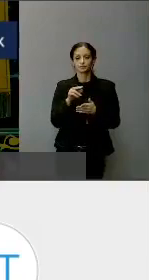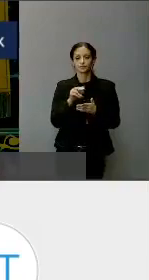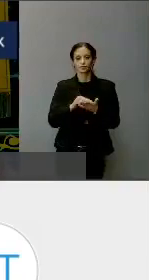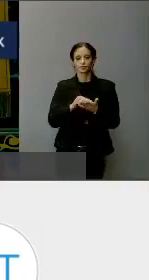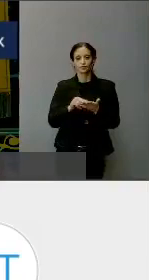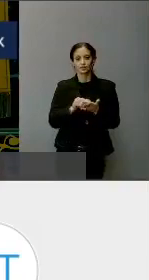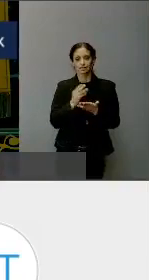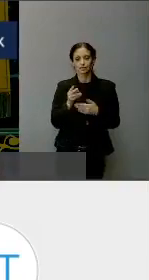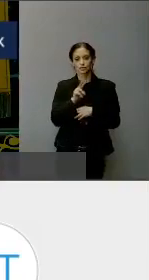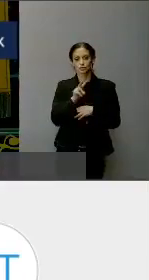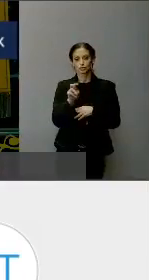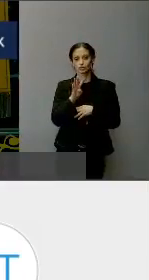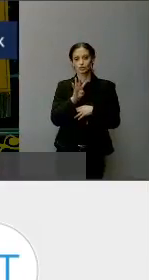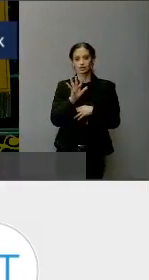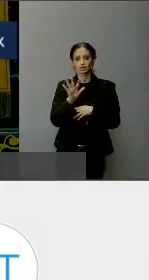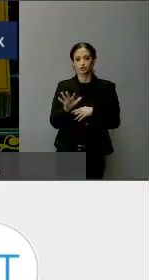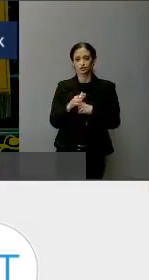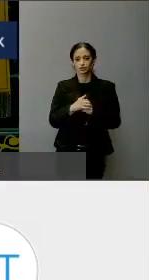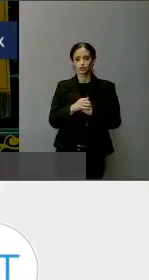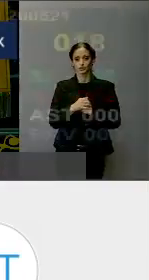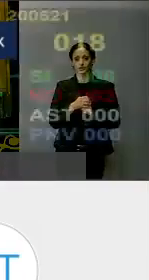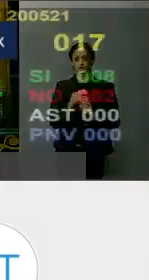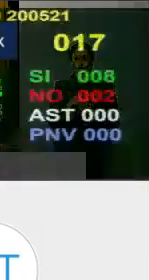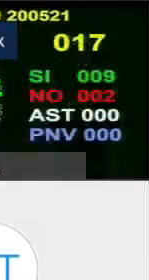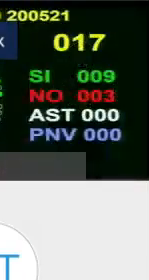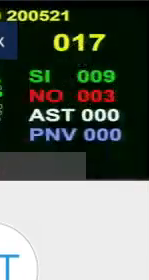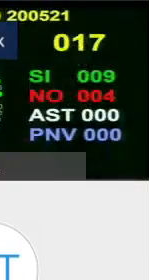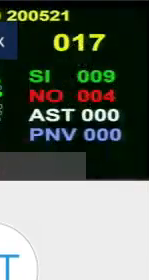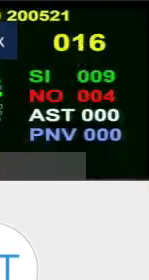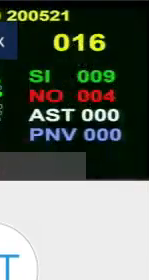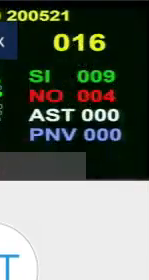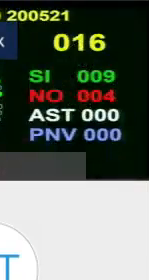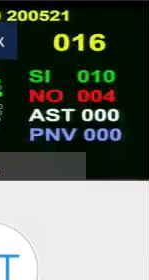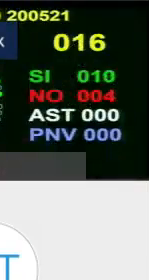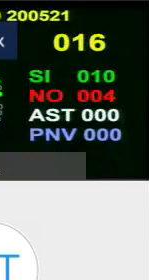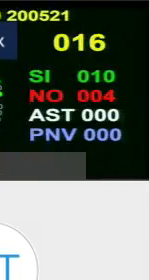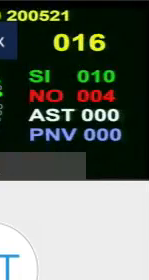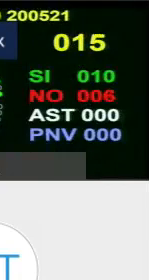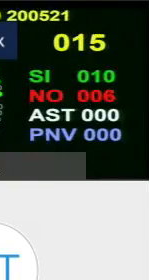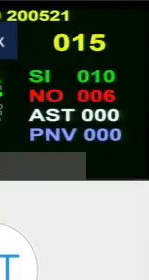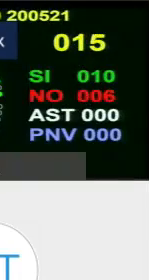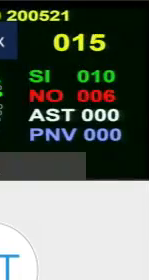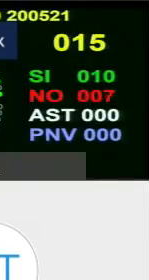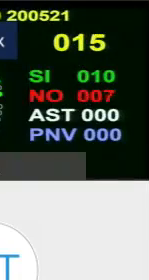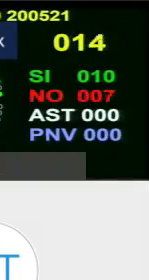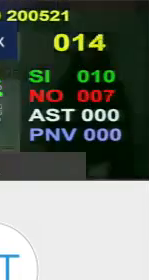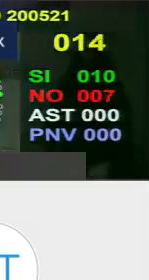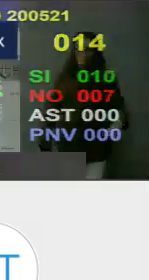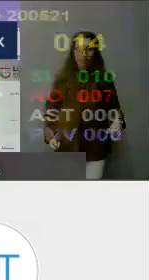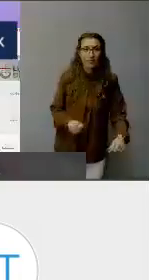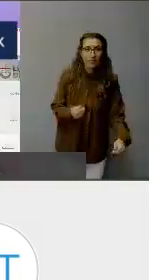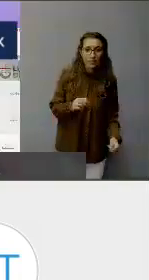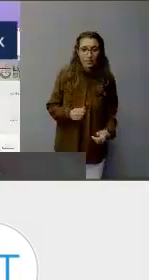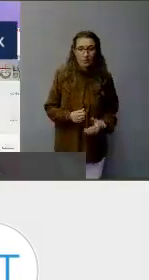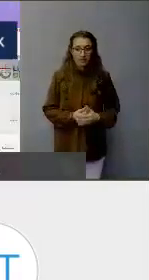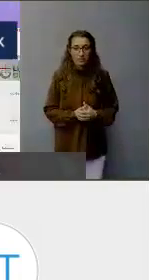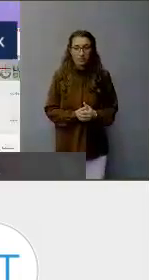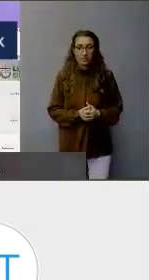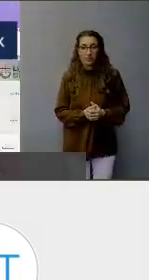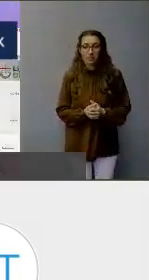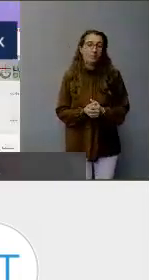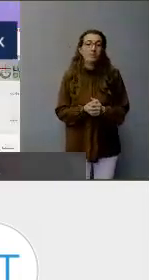votazione 245 si vota da remoto consigliere avvenente